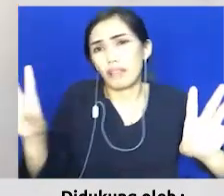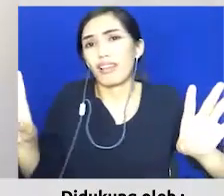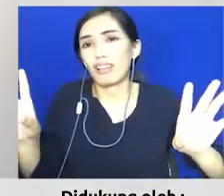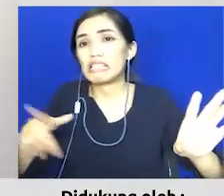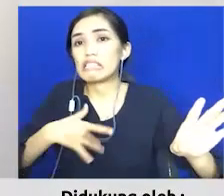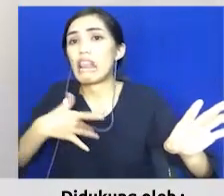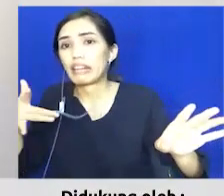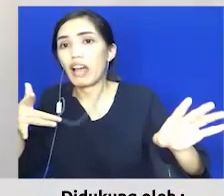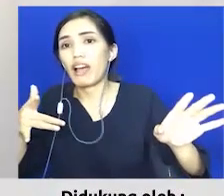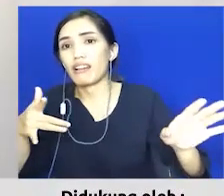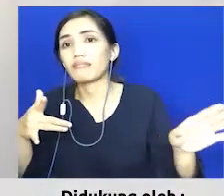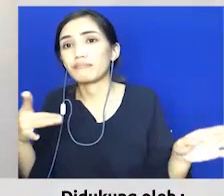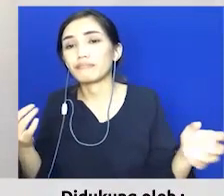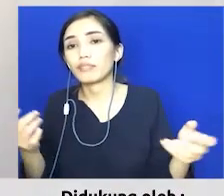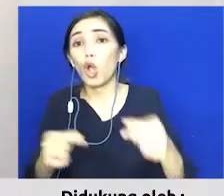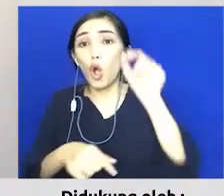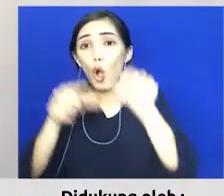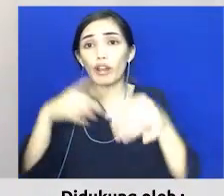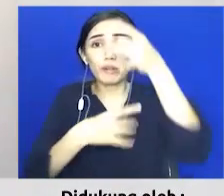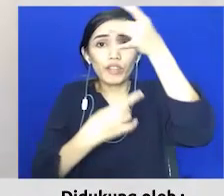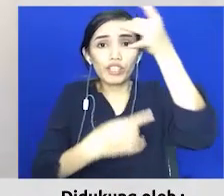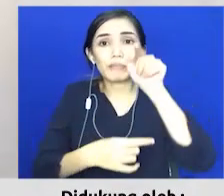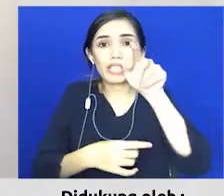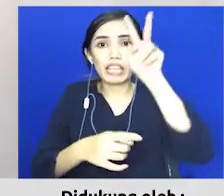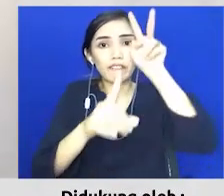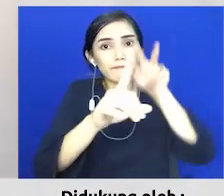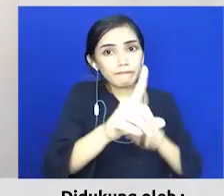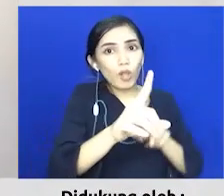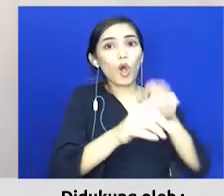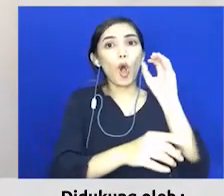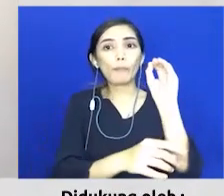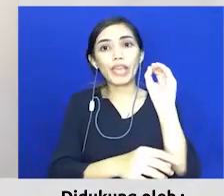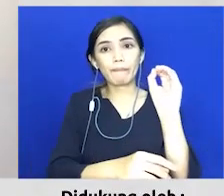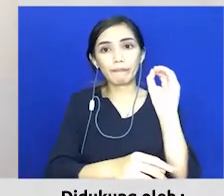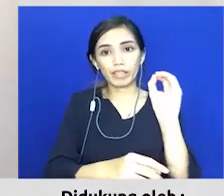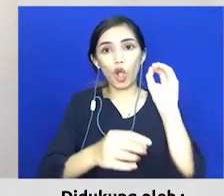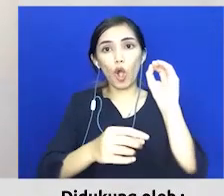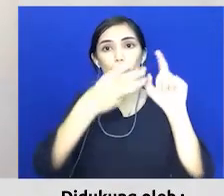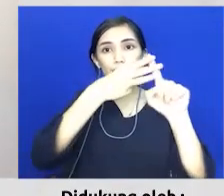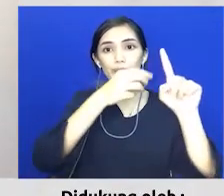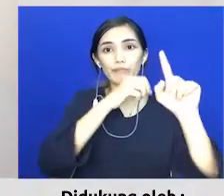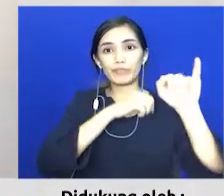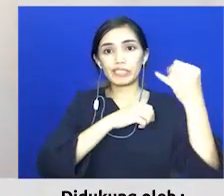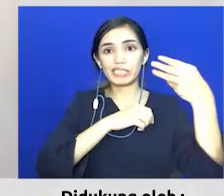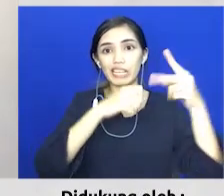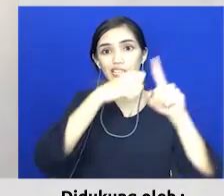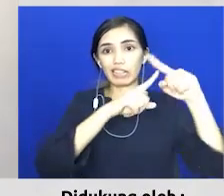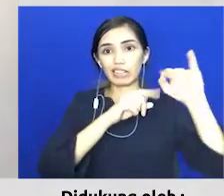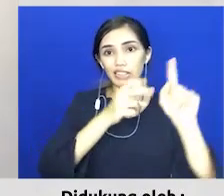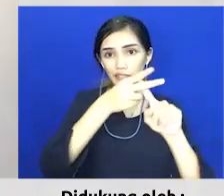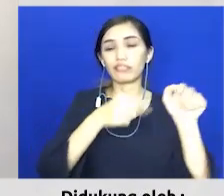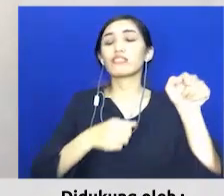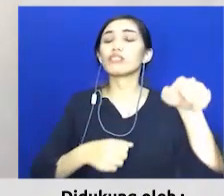dan sebagainya. Itu yang sering kita lupakan ya. Dan di samping itu juga jangan dilupakan bahwa film itu segi